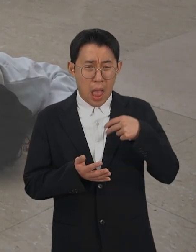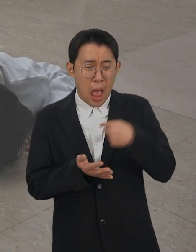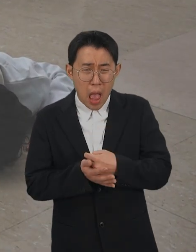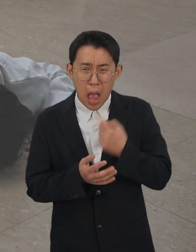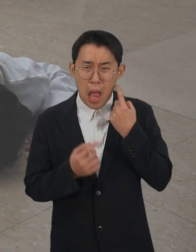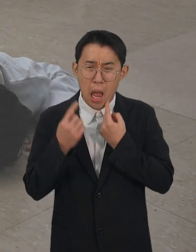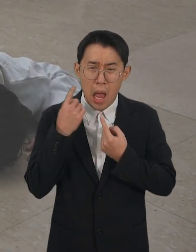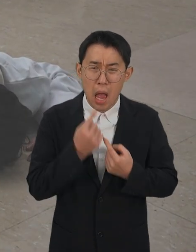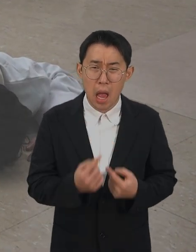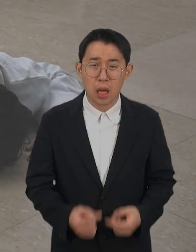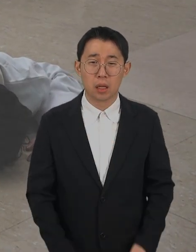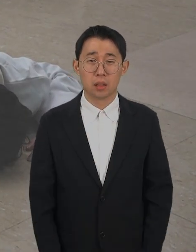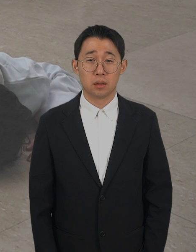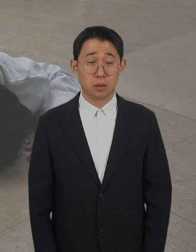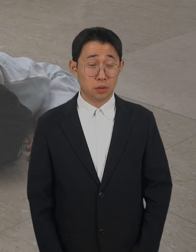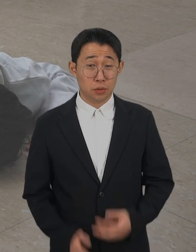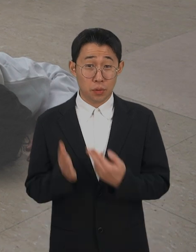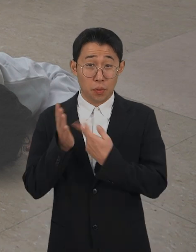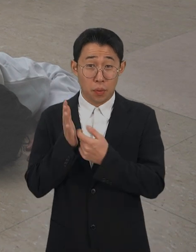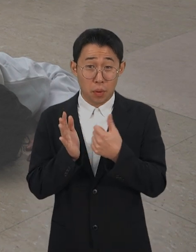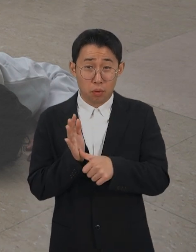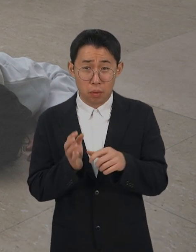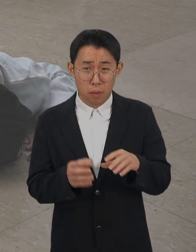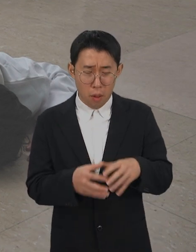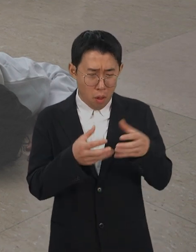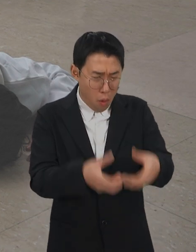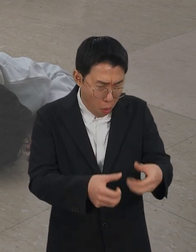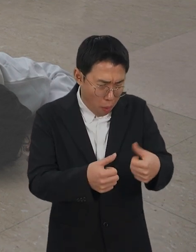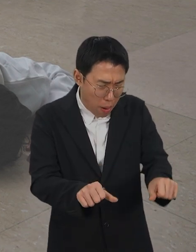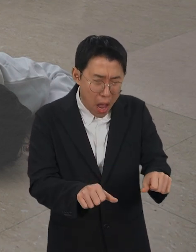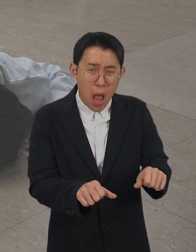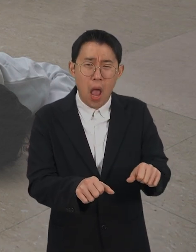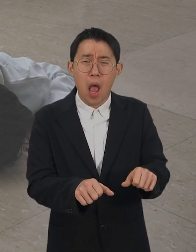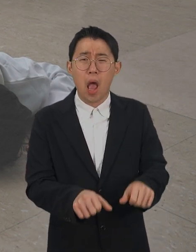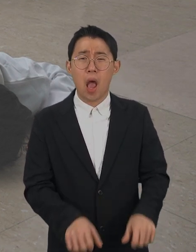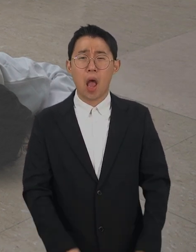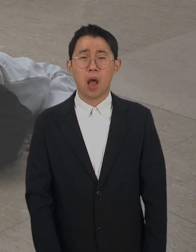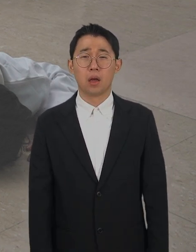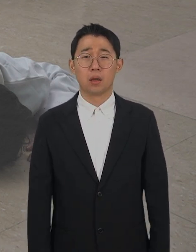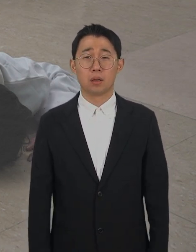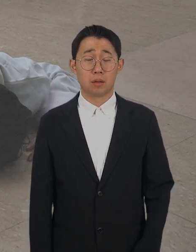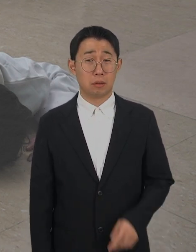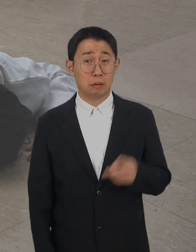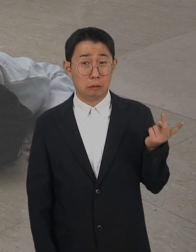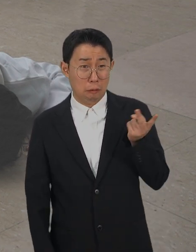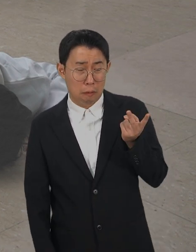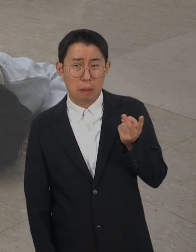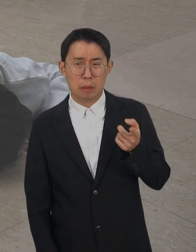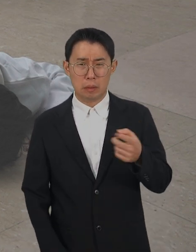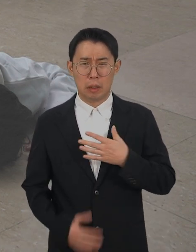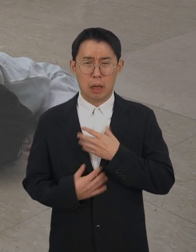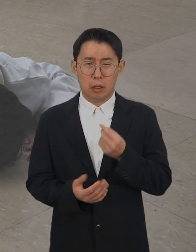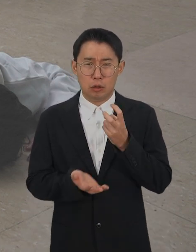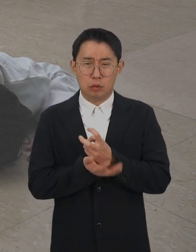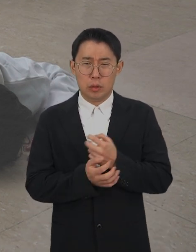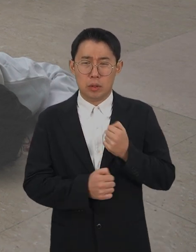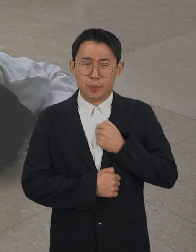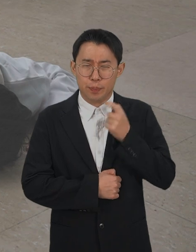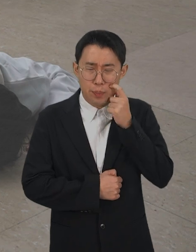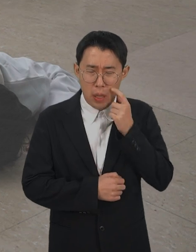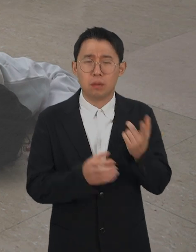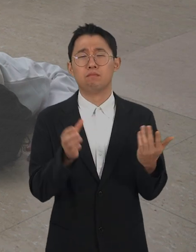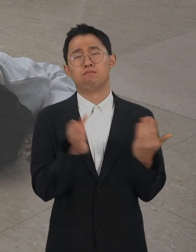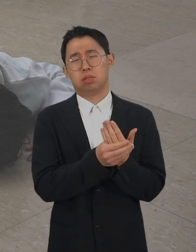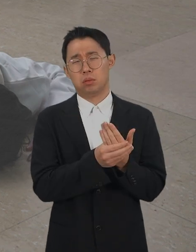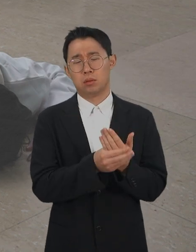네이비가 넘어져서 다쳤군요. 유리기구는 바닥에 떨어져 산산조각이 났고, 이건 두 사람이 실험실